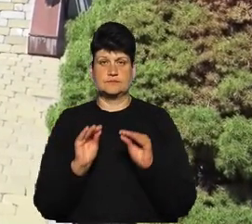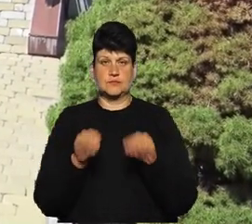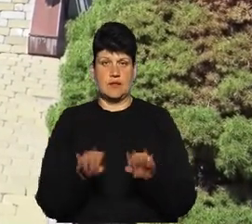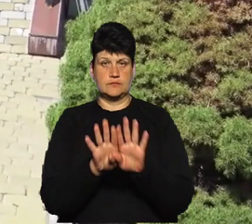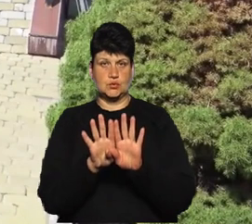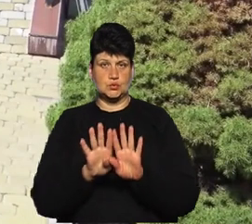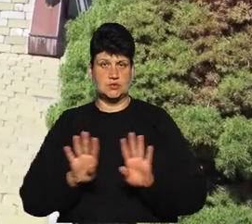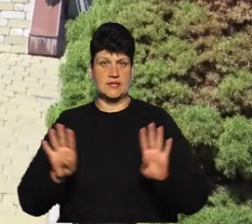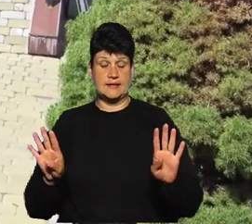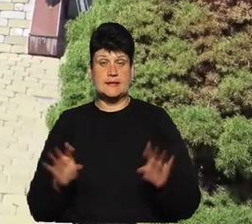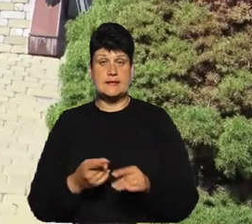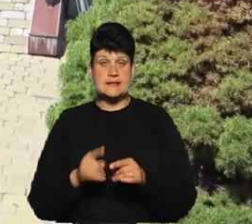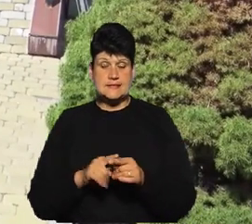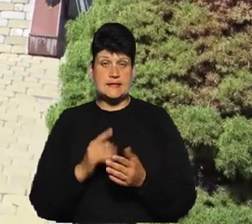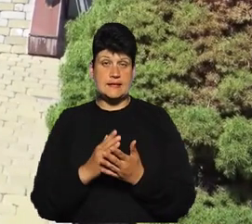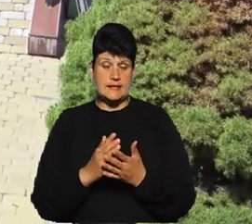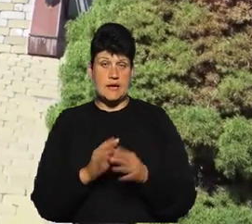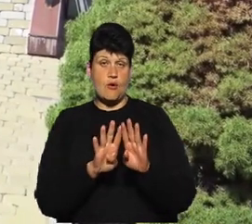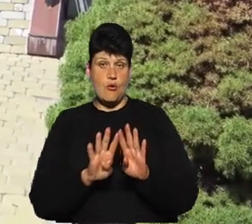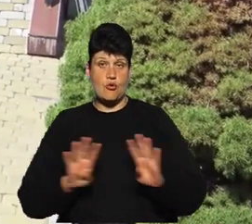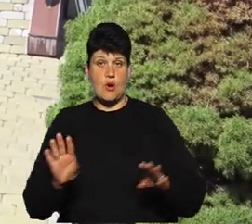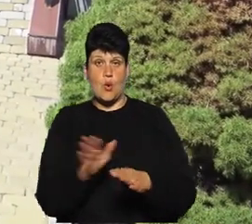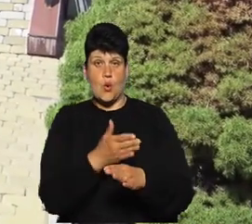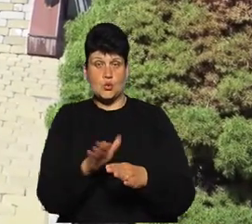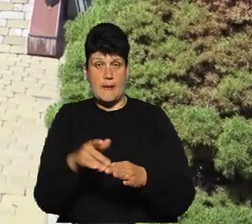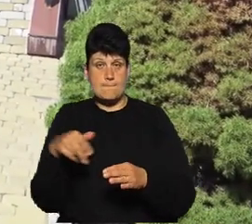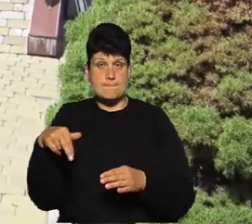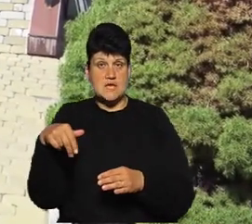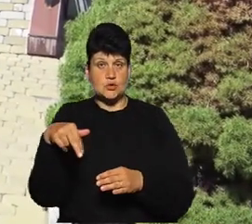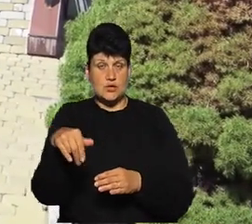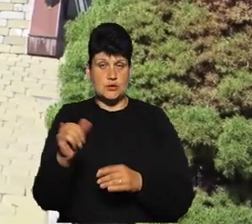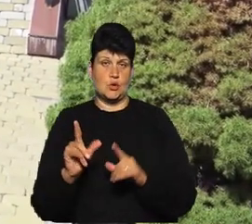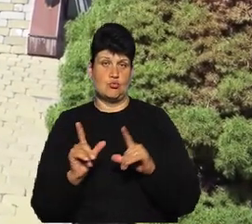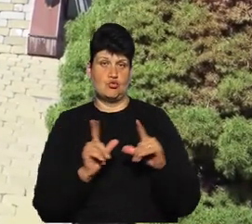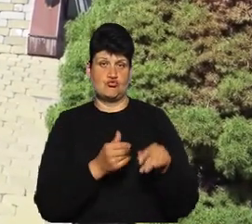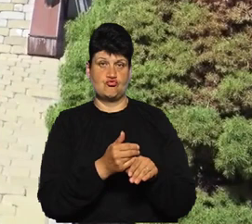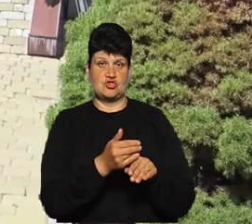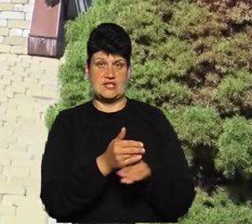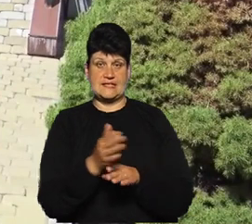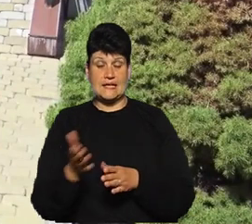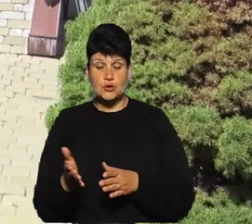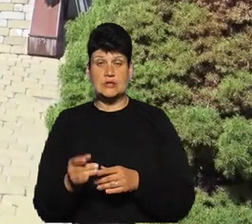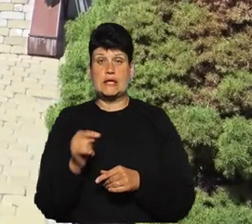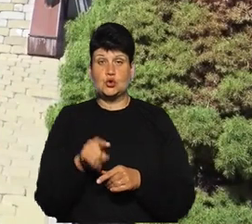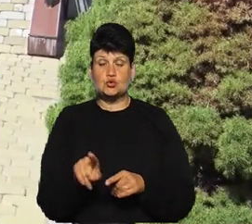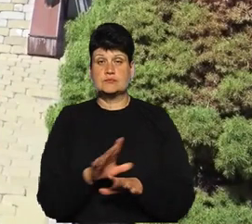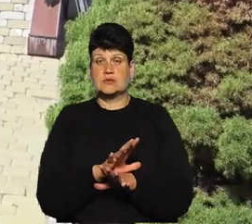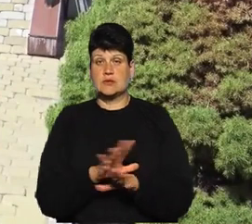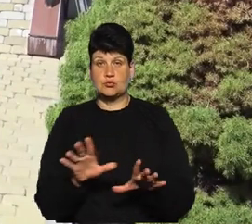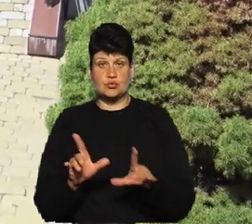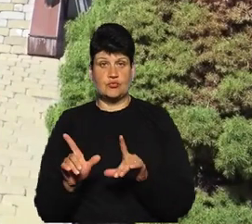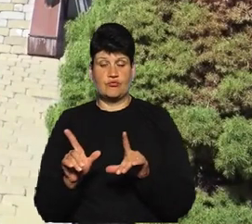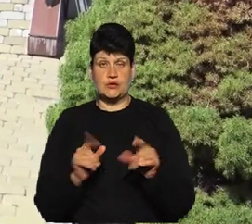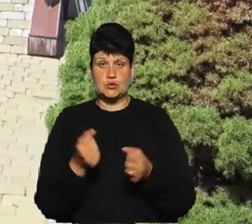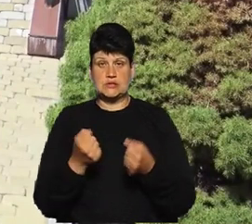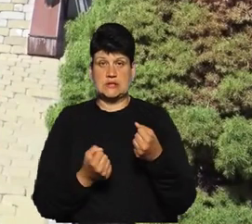тобто це є огорожа, яка розмежовує пішохідну та проїжджу частину даної вулиці для того, щоб запобігати виїзду